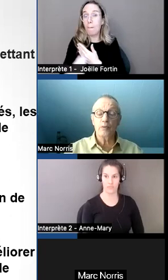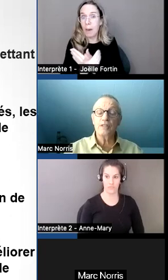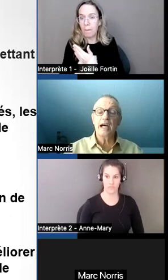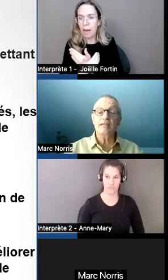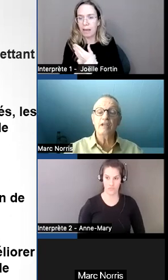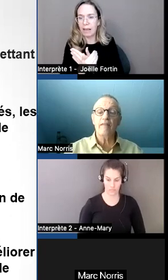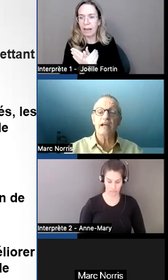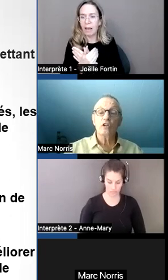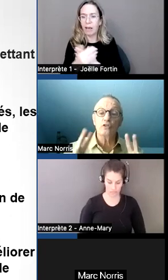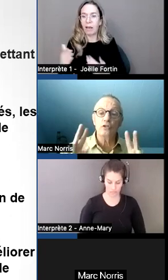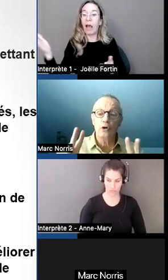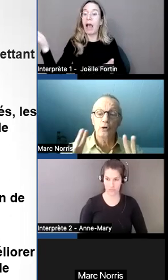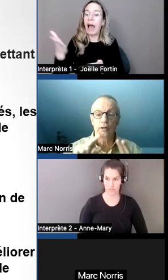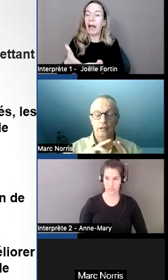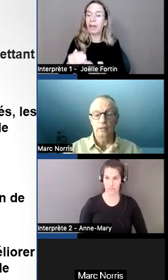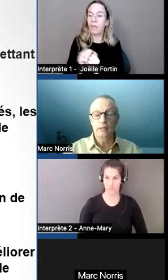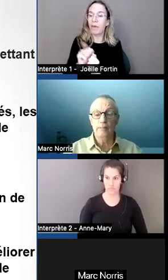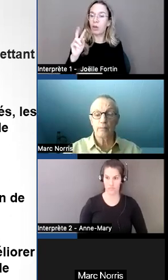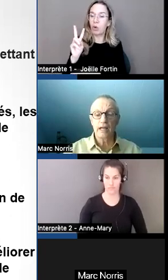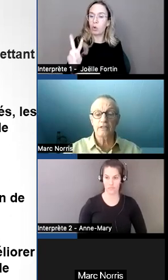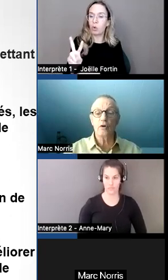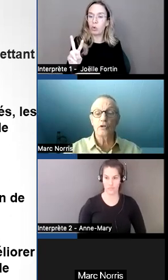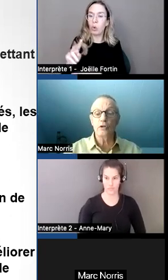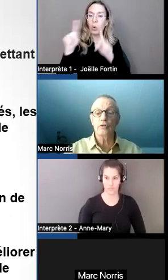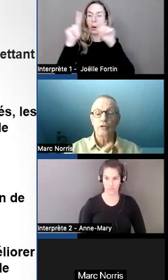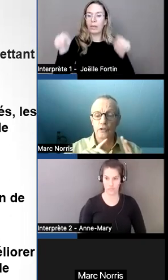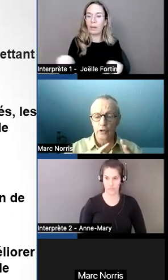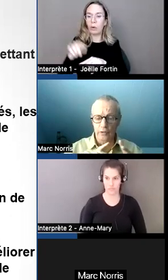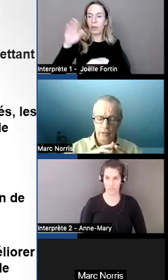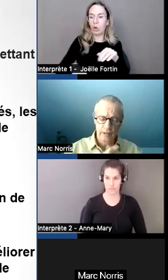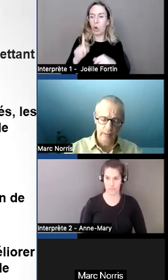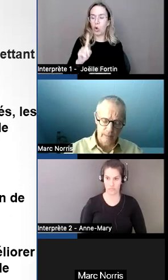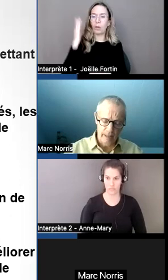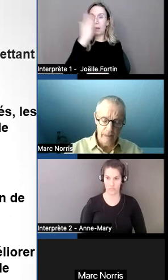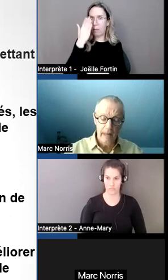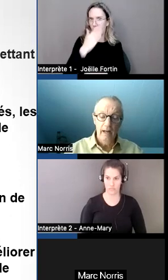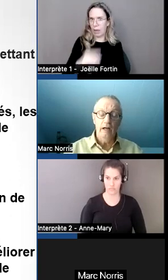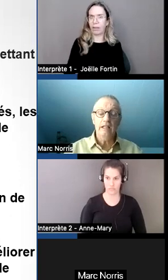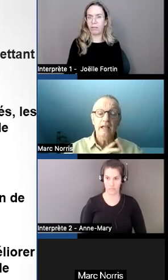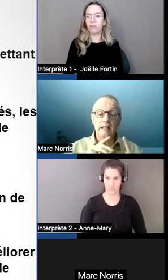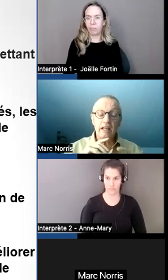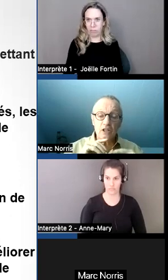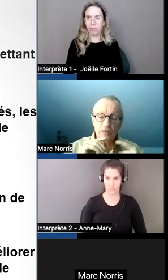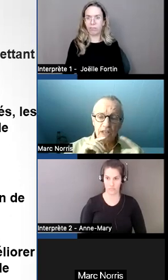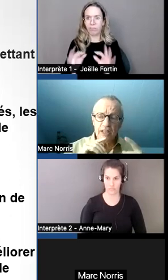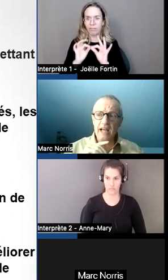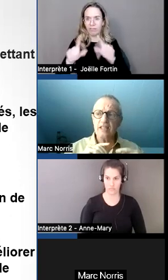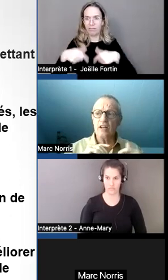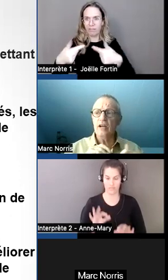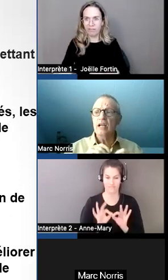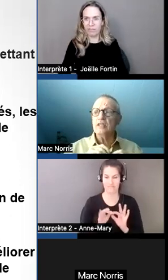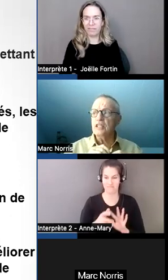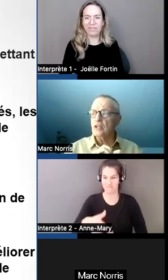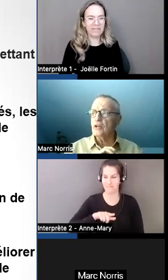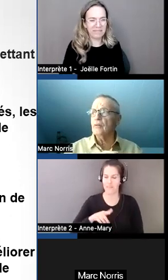suggéré au préposé d'arriver avec 2 débarbouillettes au lieu de 2 débarbouillettes. La raison derrière